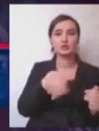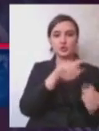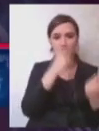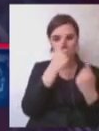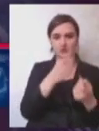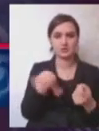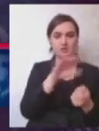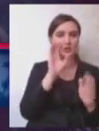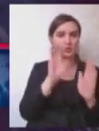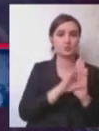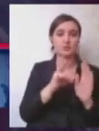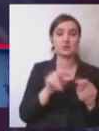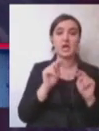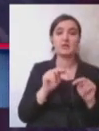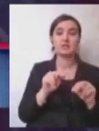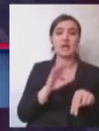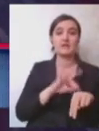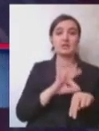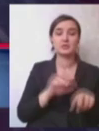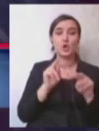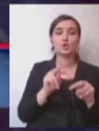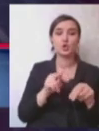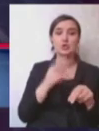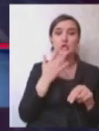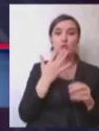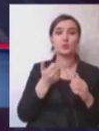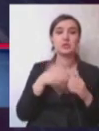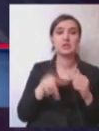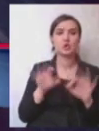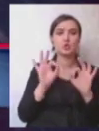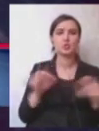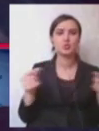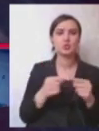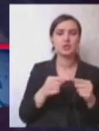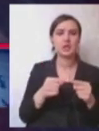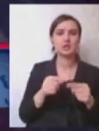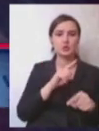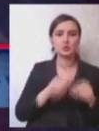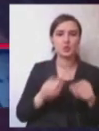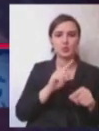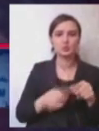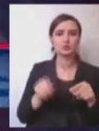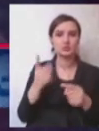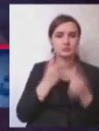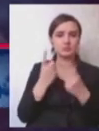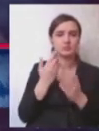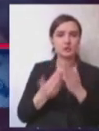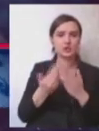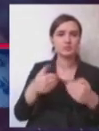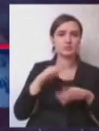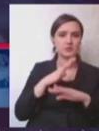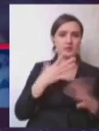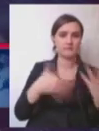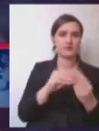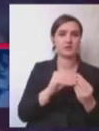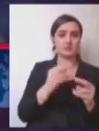შემთხვევაში დაავადებათა კონტროლის ამოცანს, რაც ზუსტად და დროულად იძლევა იმ მითითებებს, იმ რჩევებს, რაც აუცილებელი